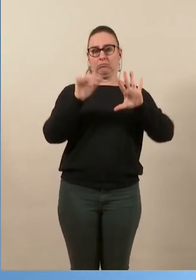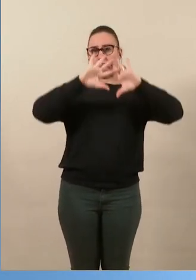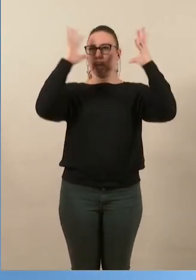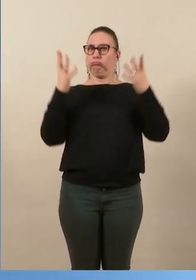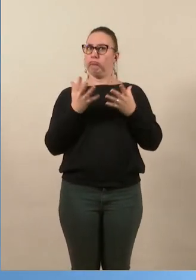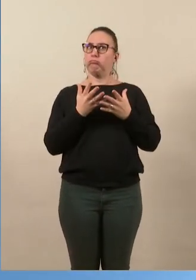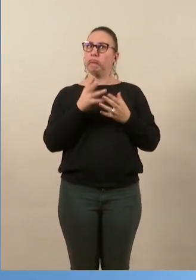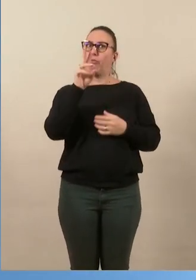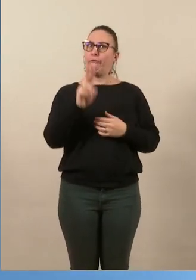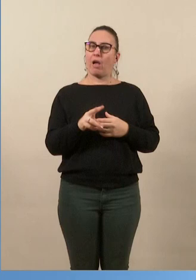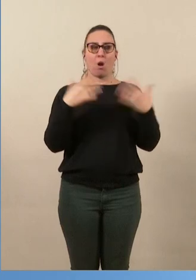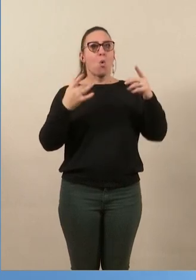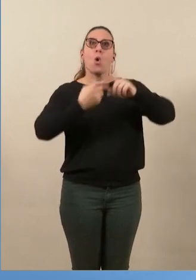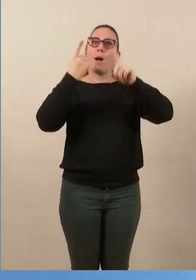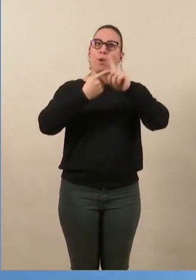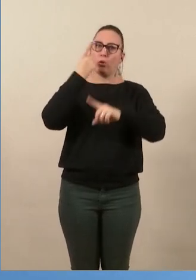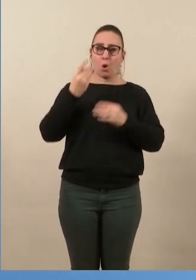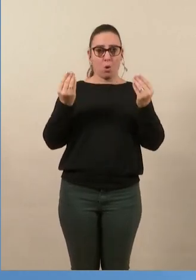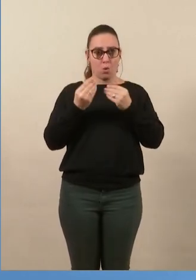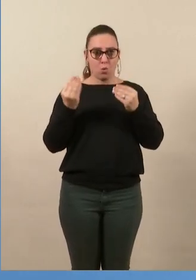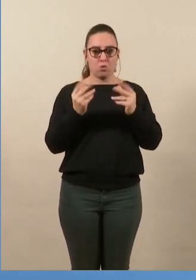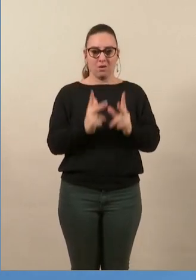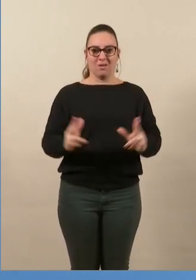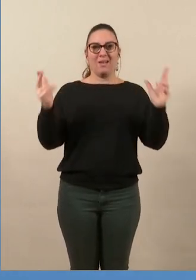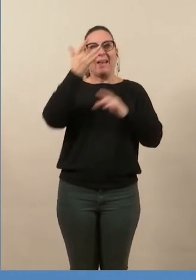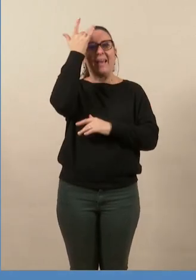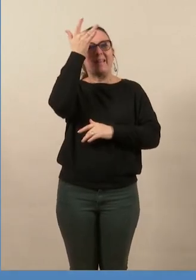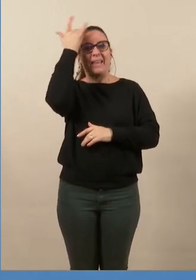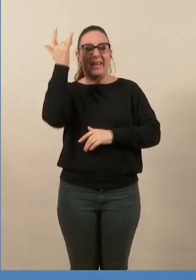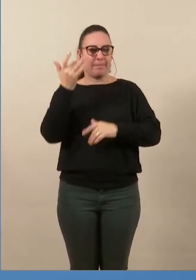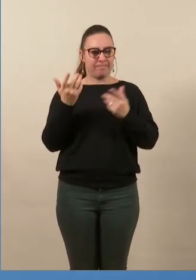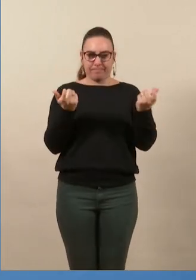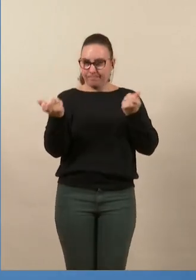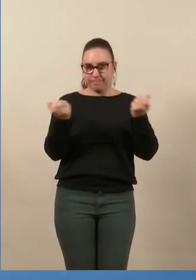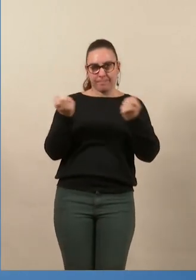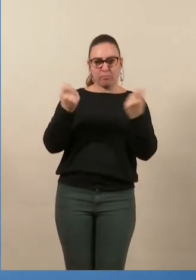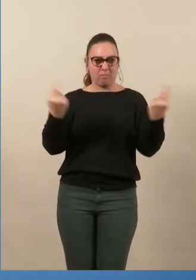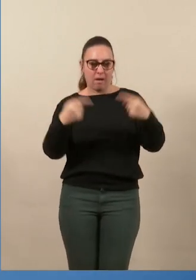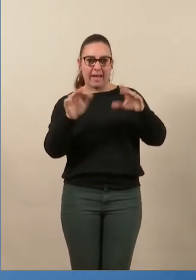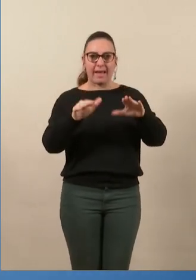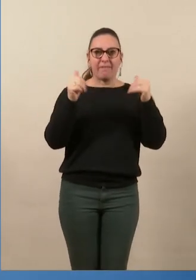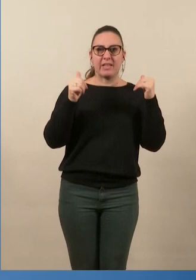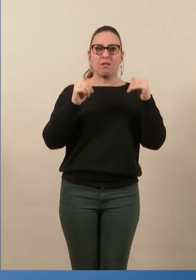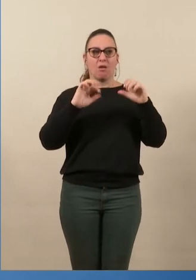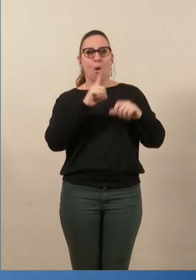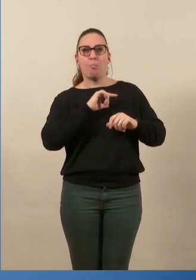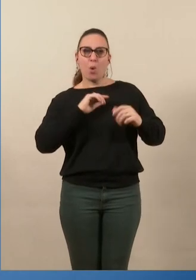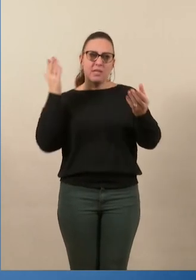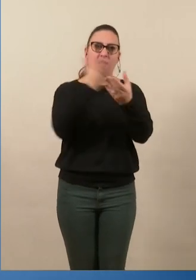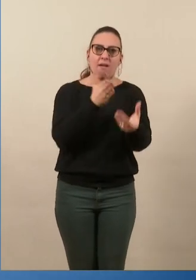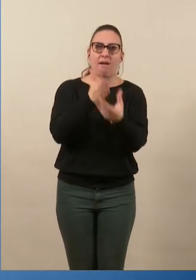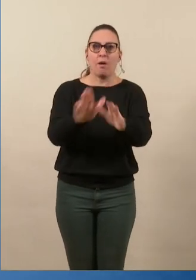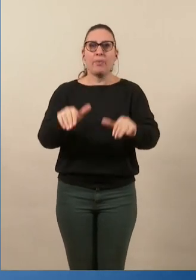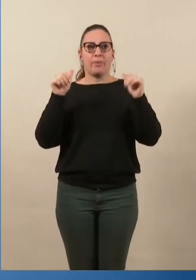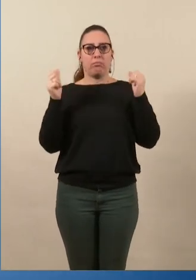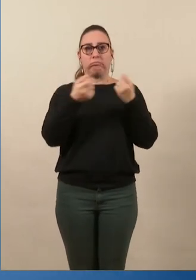ampleur d'ailleurs qui sont installés dans la période estivale pour prévenir les conflits et limiter le besoin de répression qui deviennent